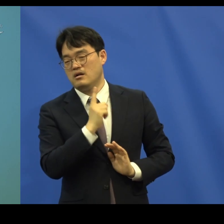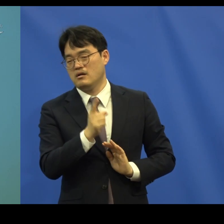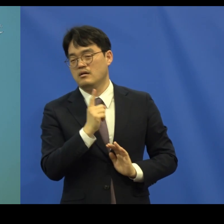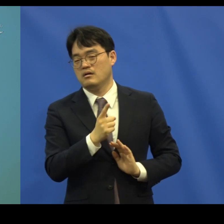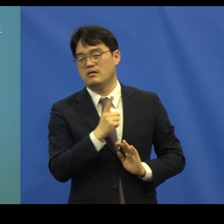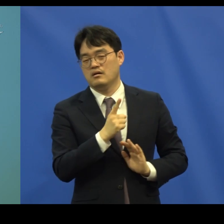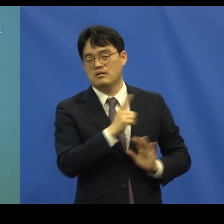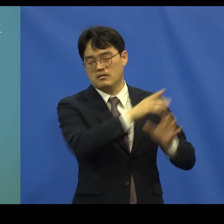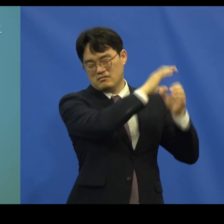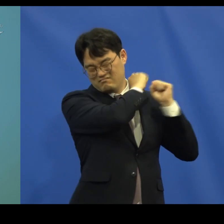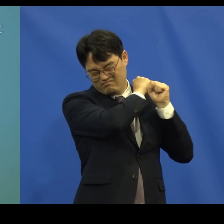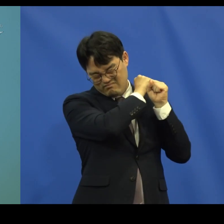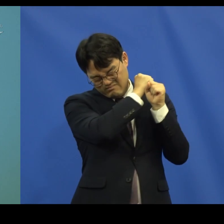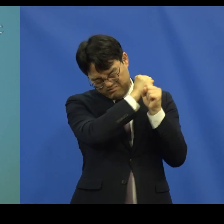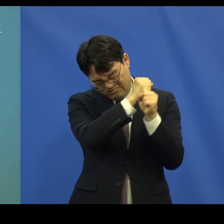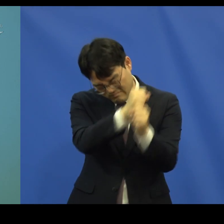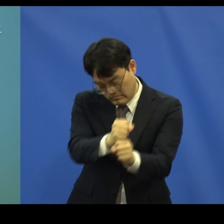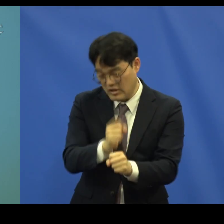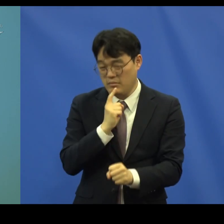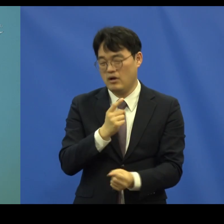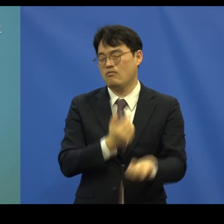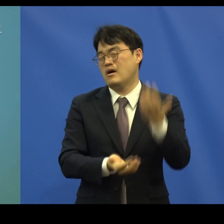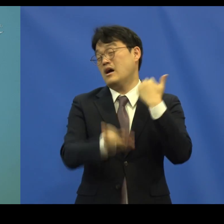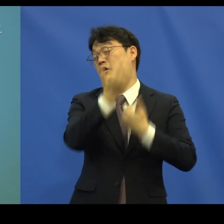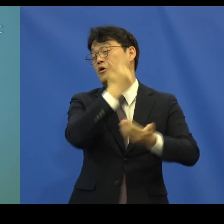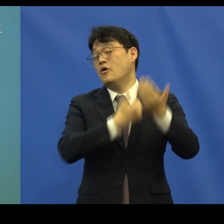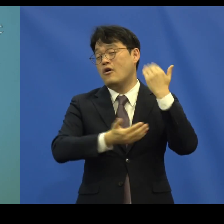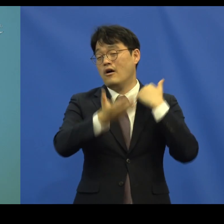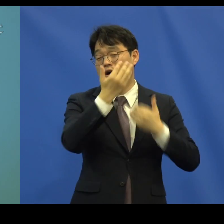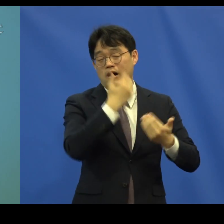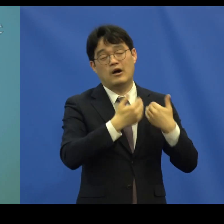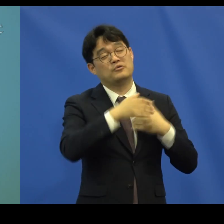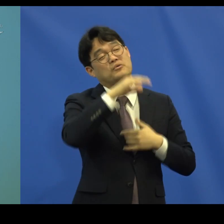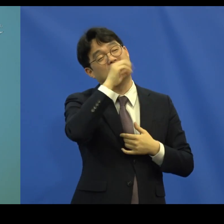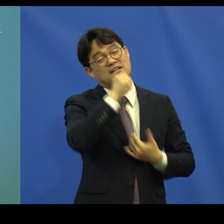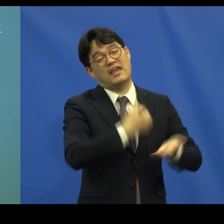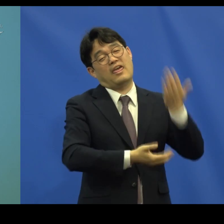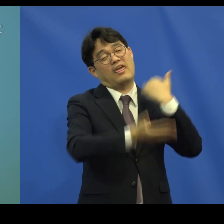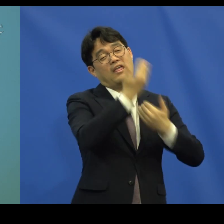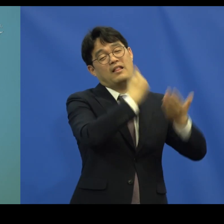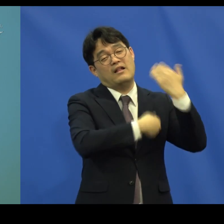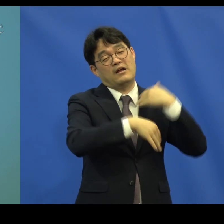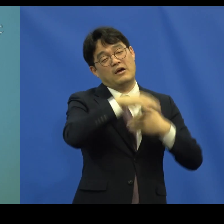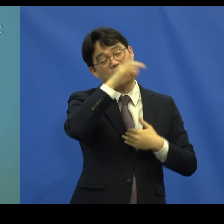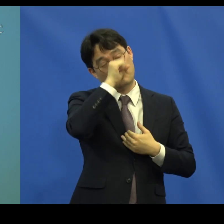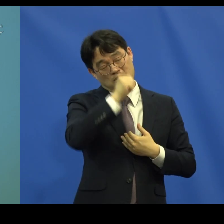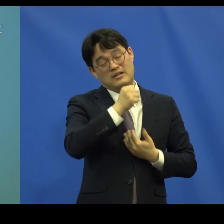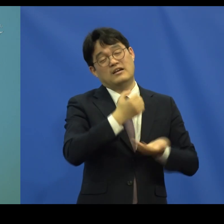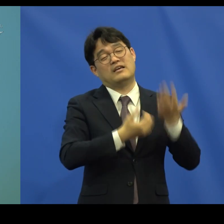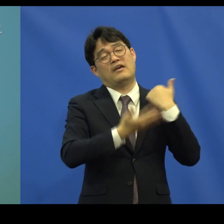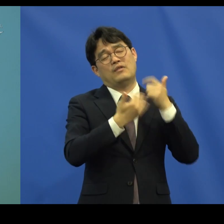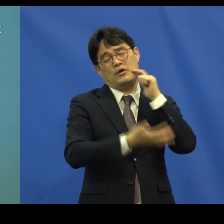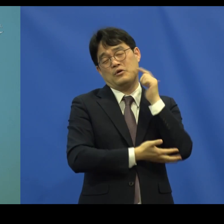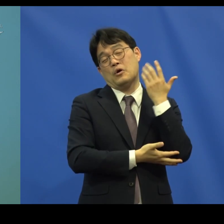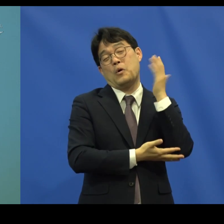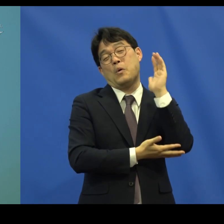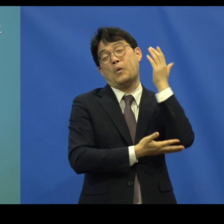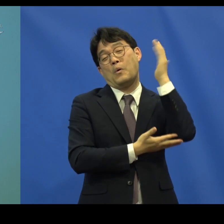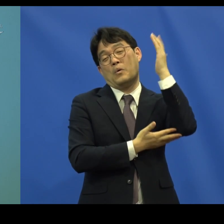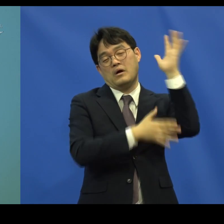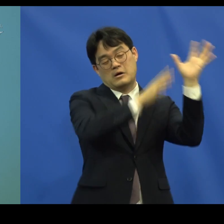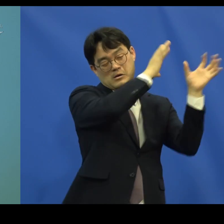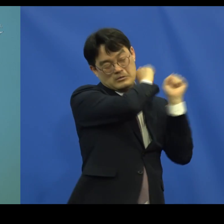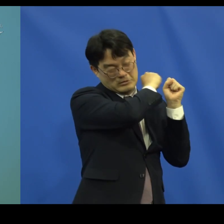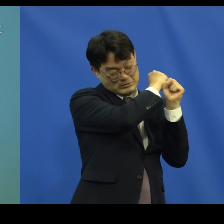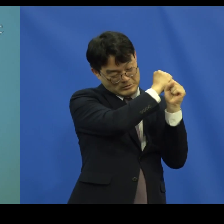과거의 전성기에 멈추어 있는 거죠. 그리고 과거의 전통이 우상이 되는. 그래서